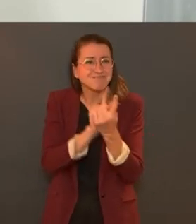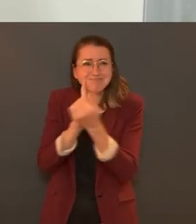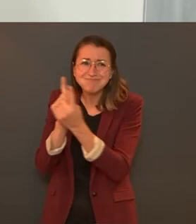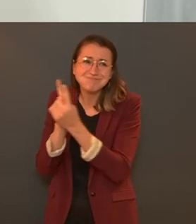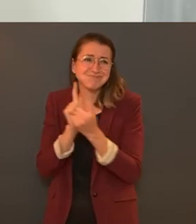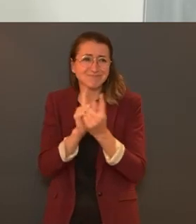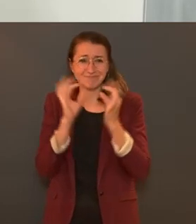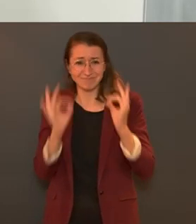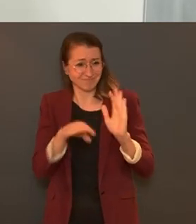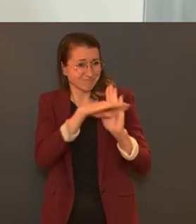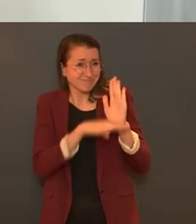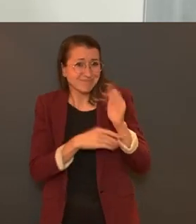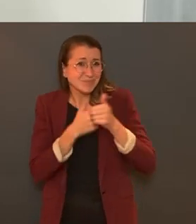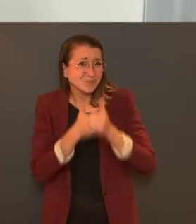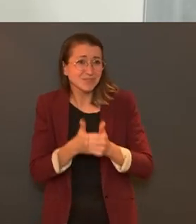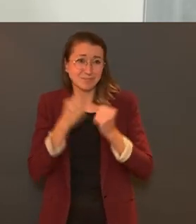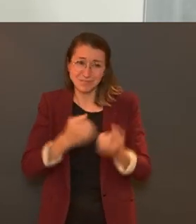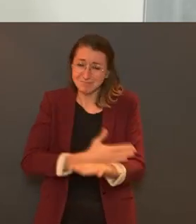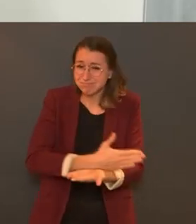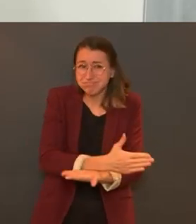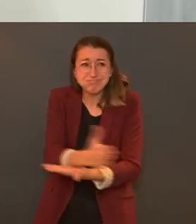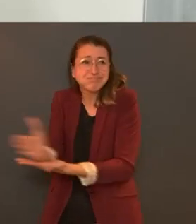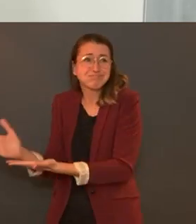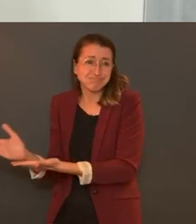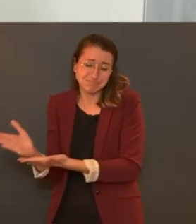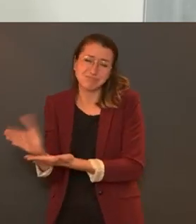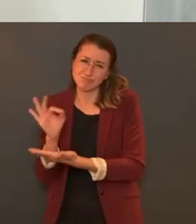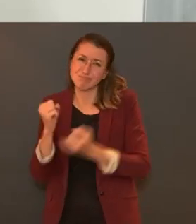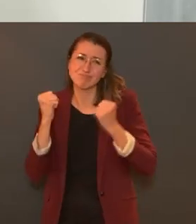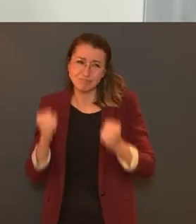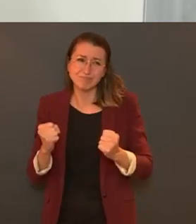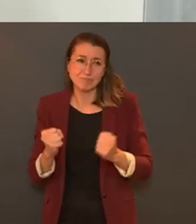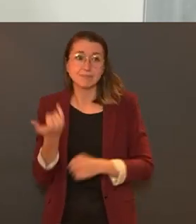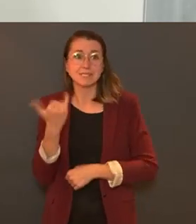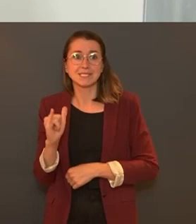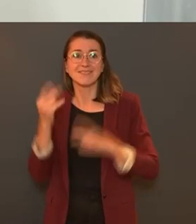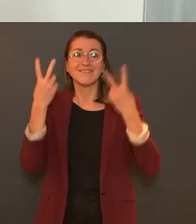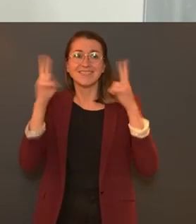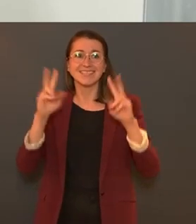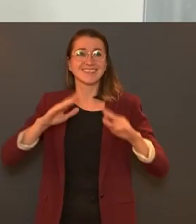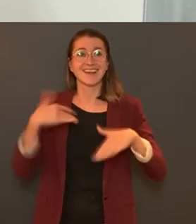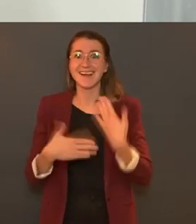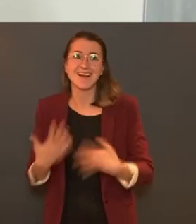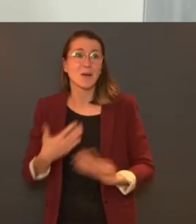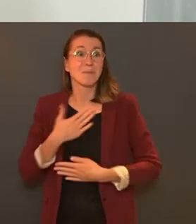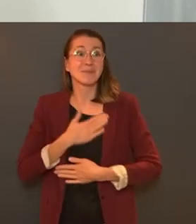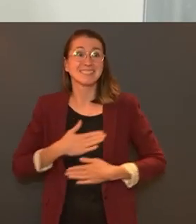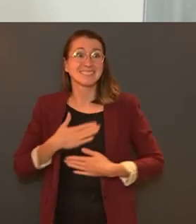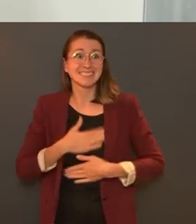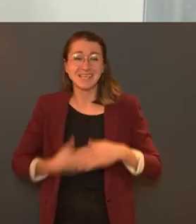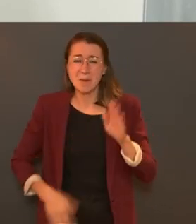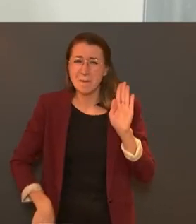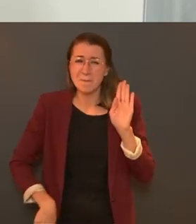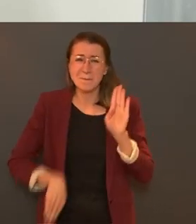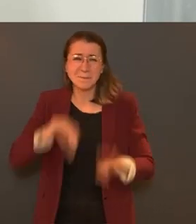règles sanitaires. Et rappelons que quelques moments d'insouciance ne valent pas la peine de mettre en danger soi-même, de